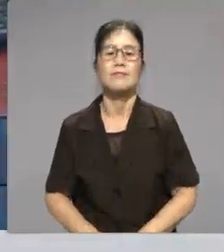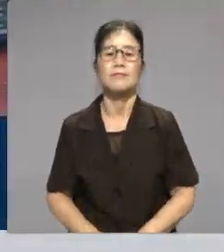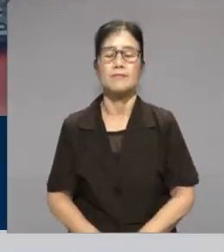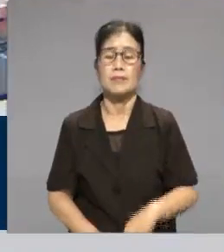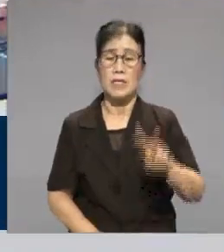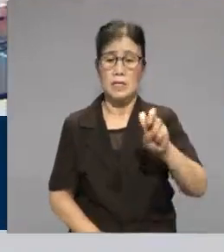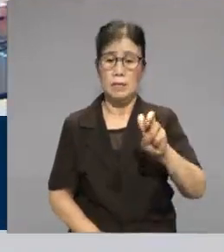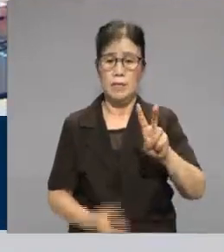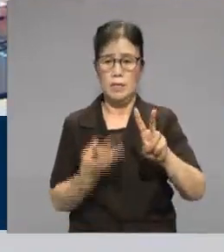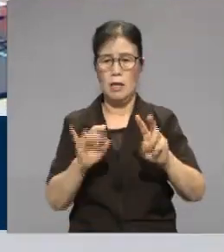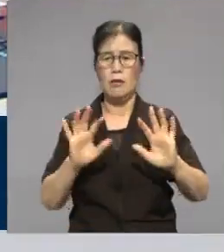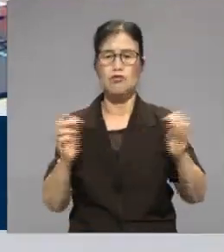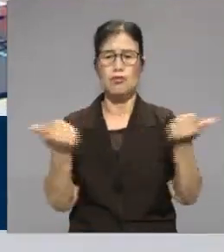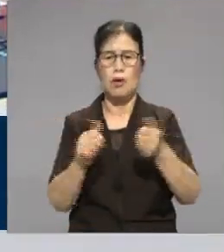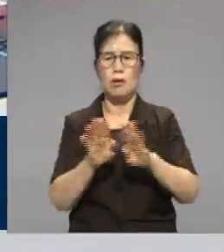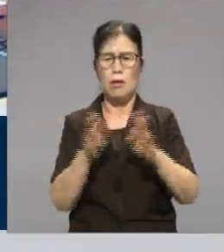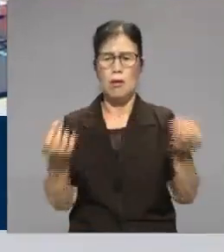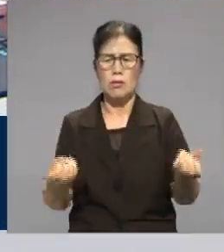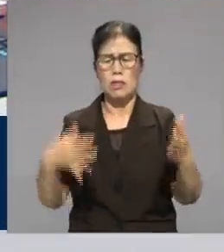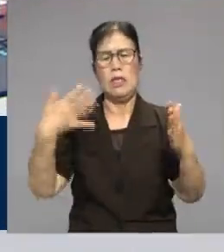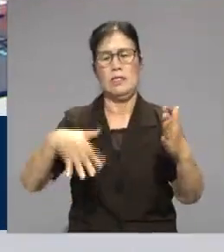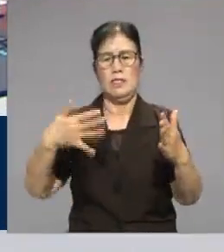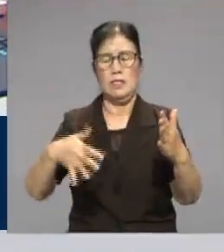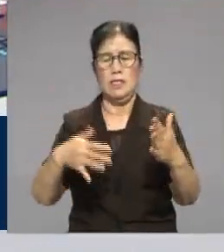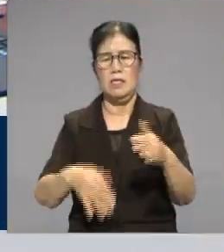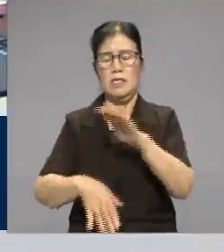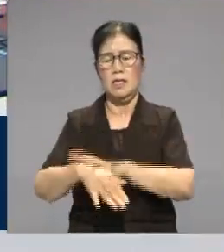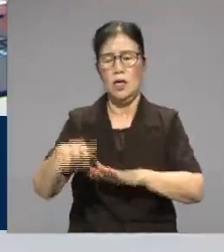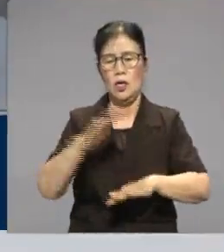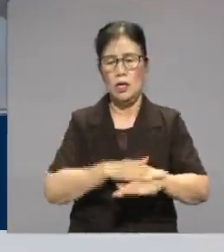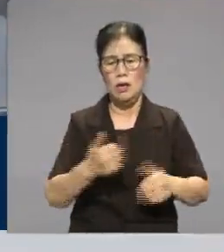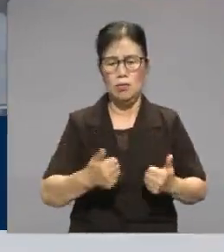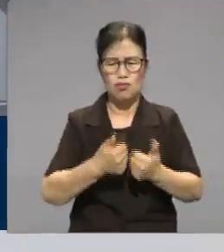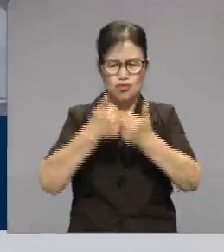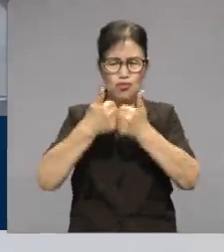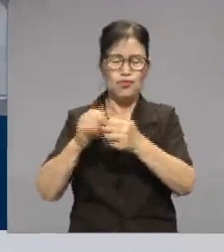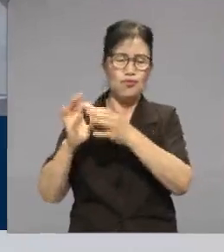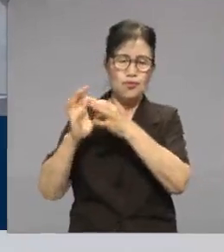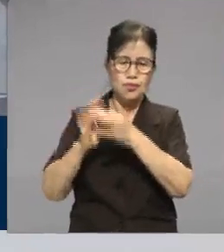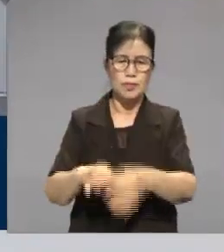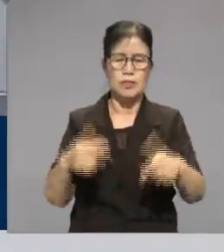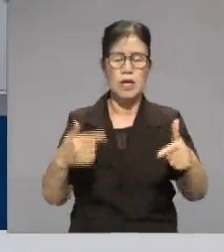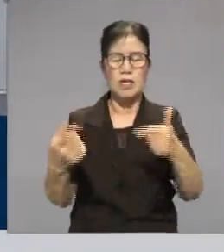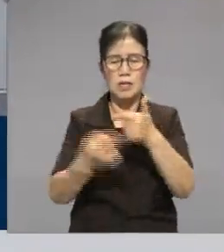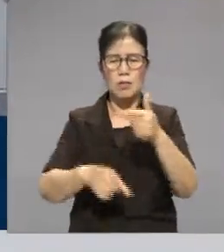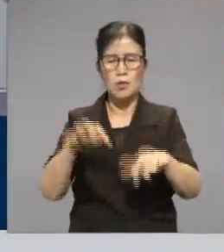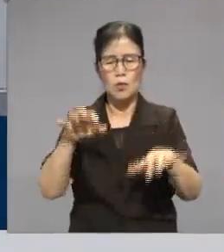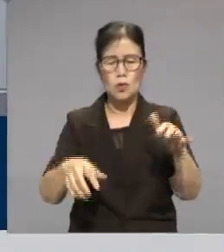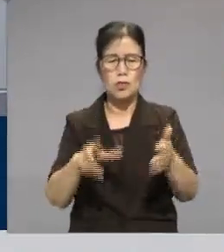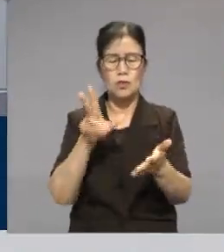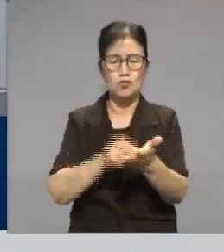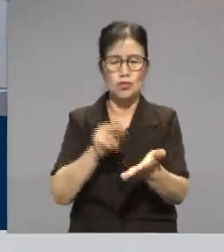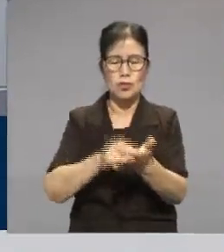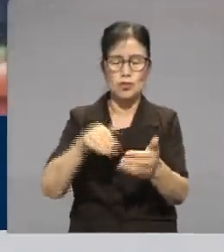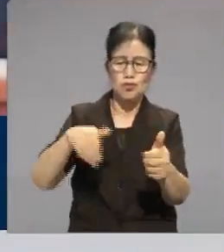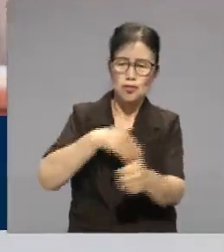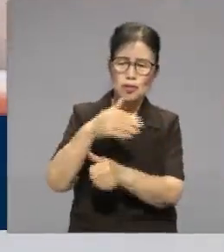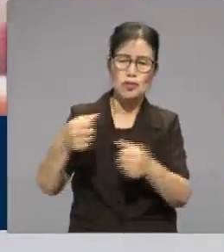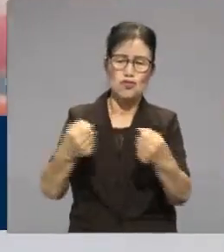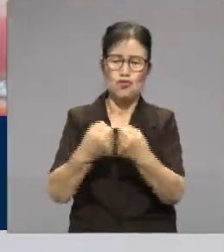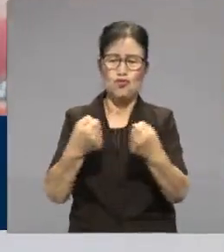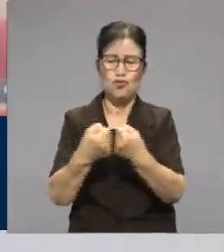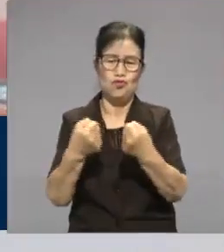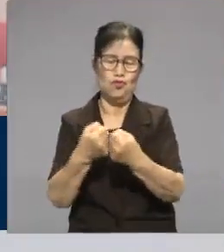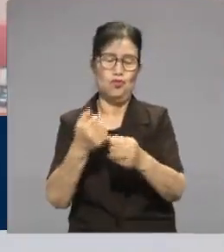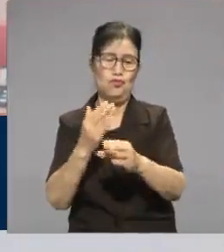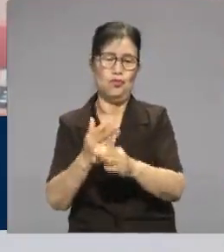22대 국회가 개원식도 열지 못한 채 여야의 대치가 이어지고 있는 가운데 상임위 곳곳에서 쟁점 현안을 둘러싸고 충돌이